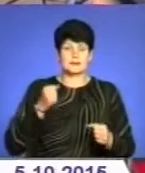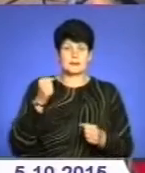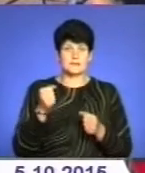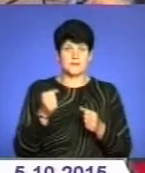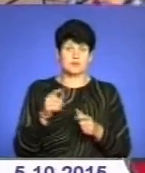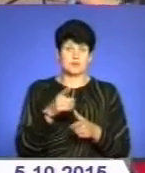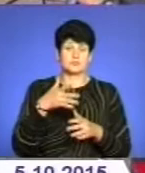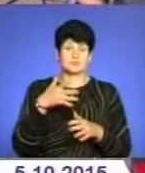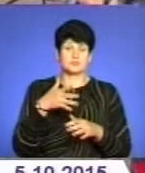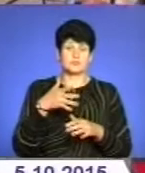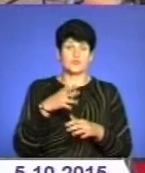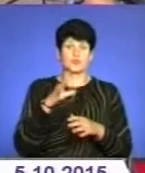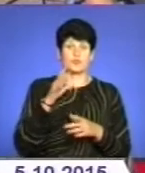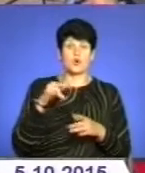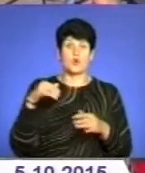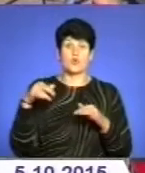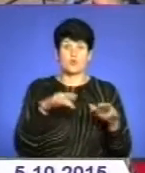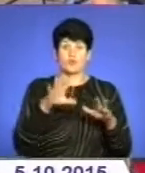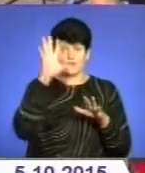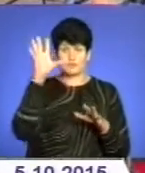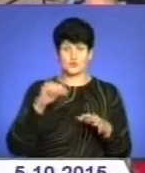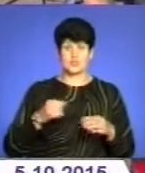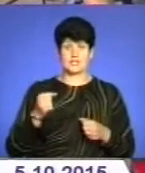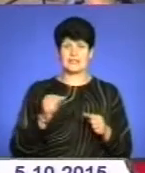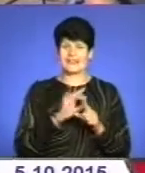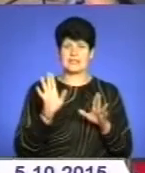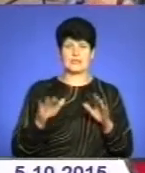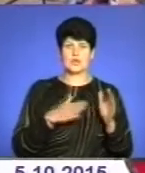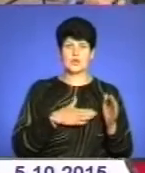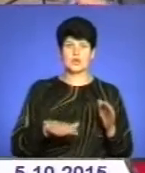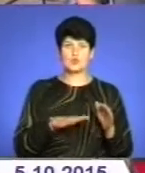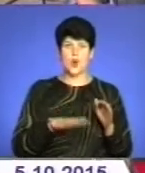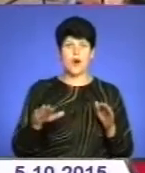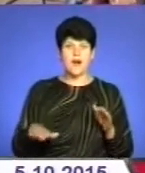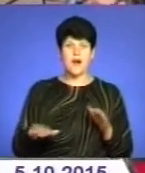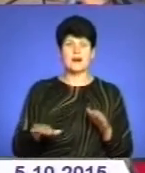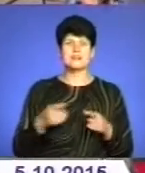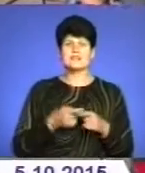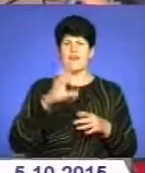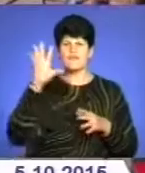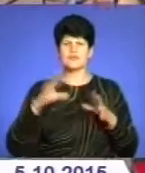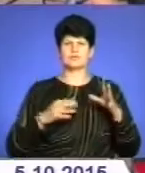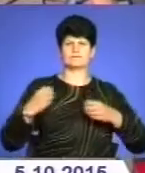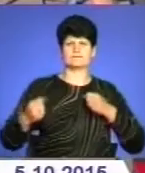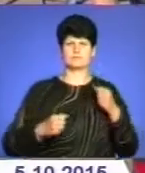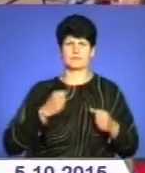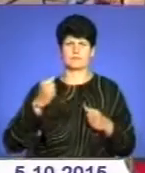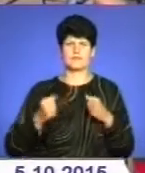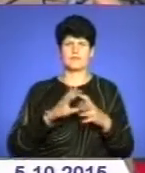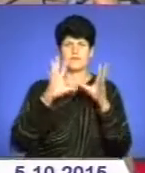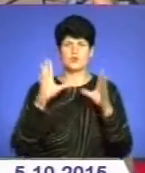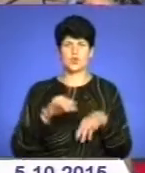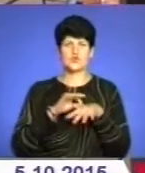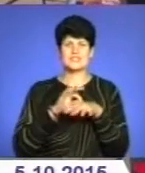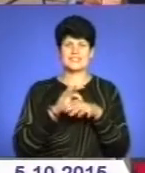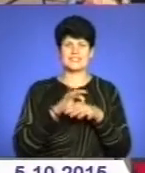я так розумію, щоб рухалося все тіло під час ходьби, а не тільки ноги. І це і така свого роду вправа всього тіла під час ходьби. Так що будемо